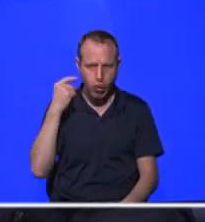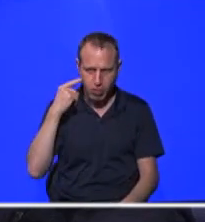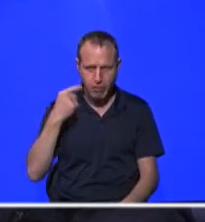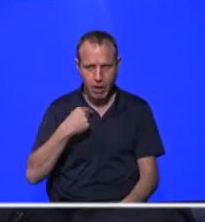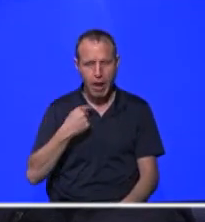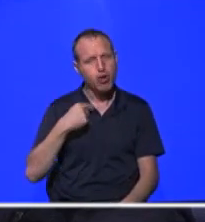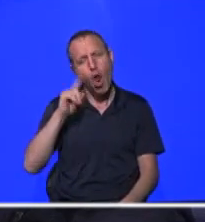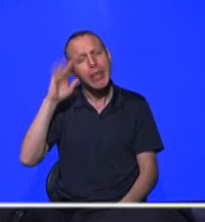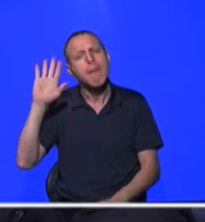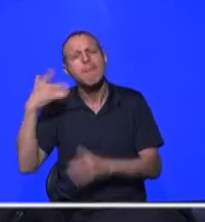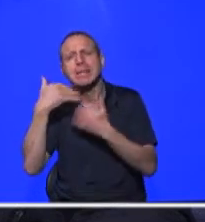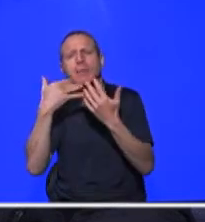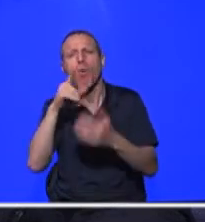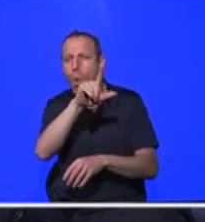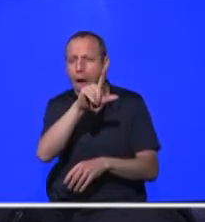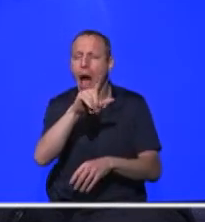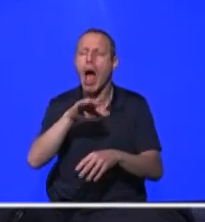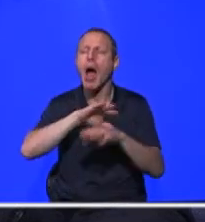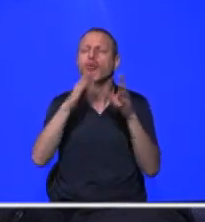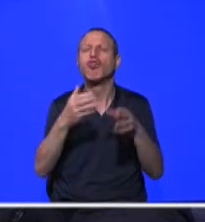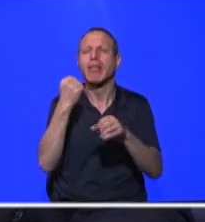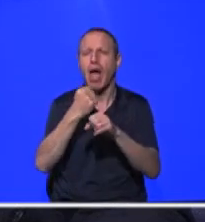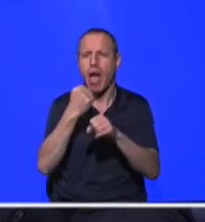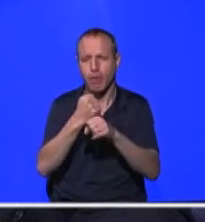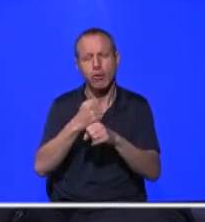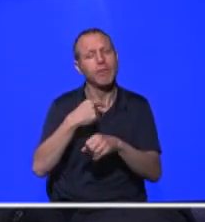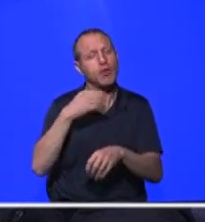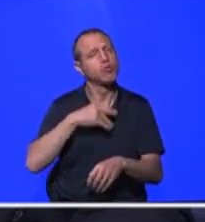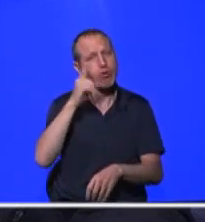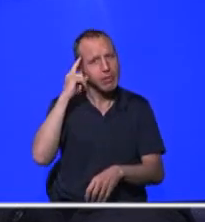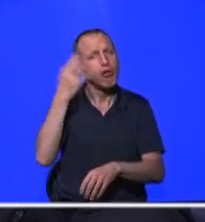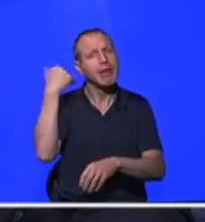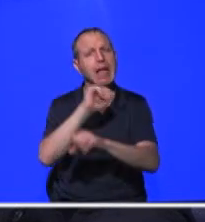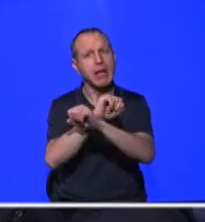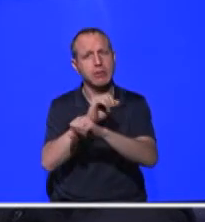רוצה, לא יודע מה סיפרו לך בלשכת העבודה, אבל אני רוצה שתדע שאני הייתי אסיר לשעבר, ואני משוחרר, ואני פה, ואני שם.